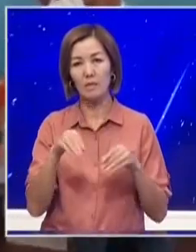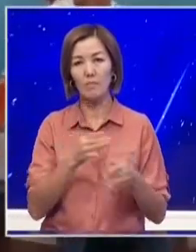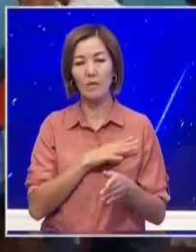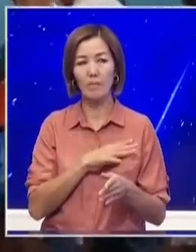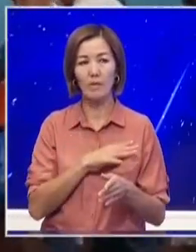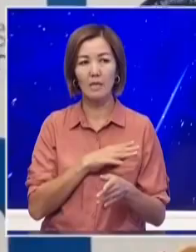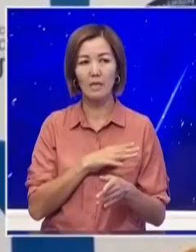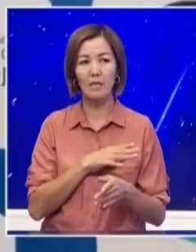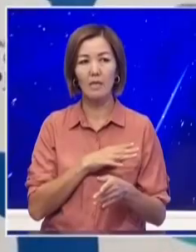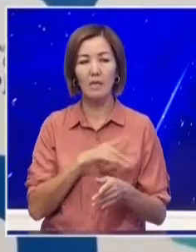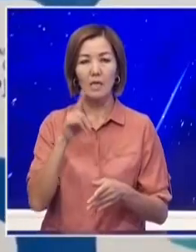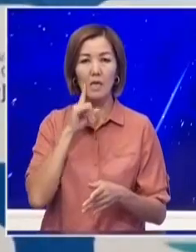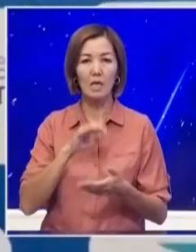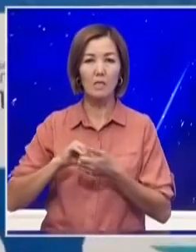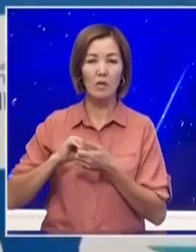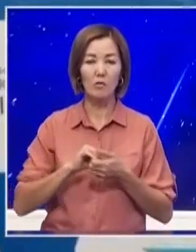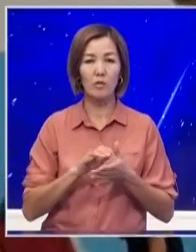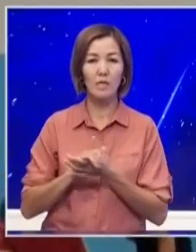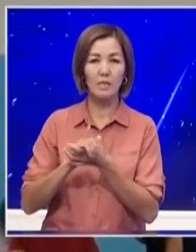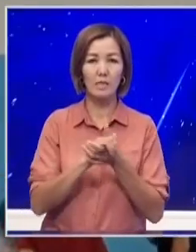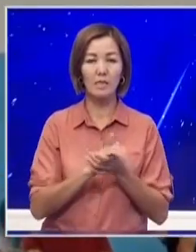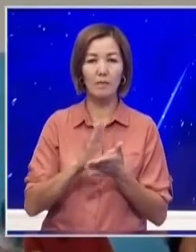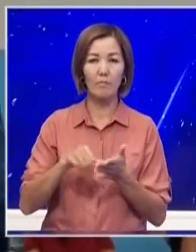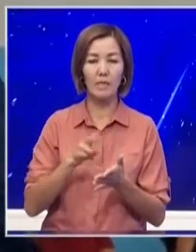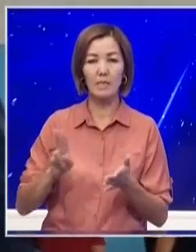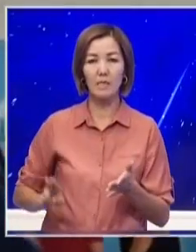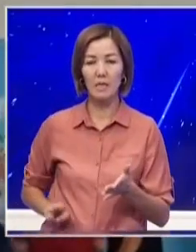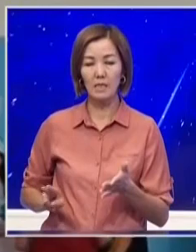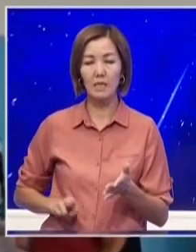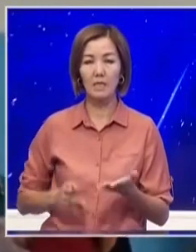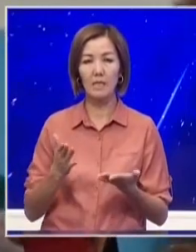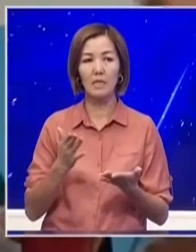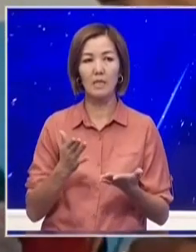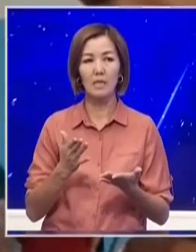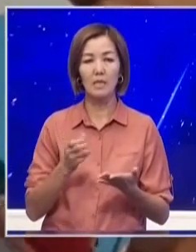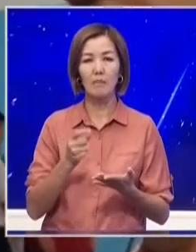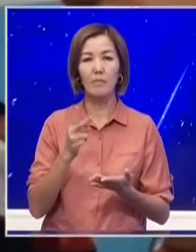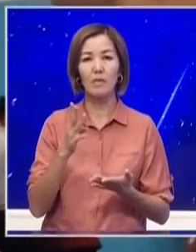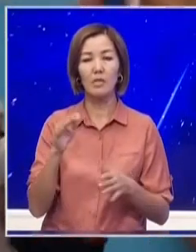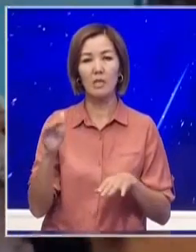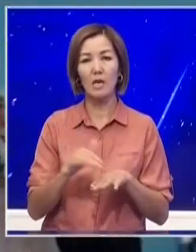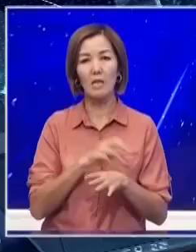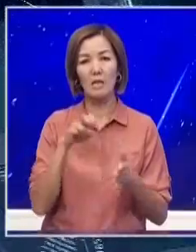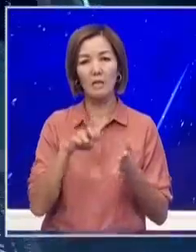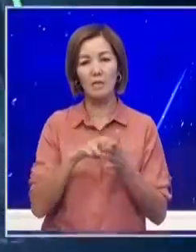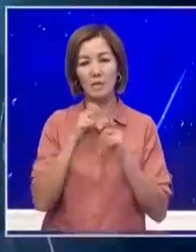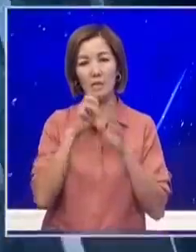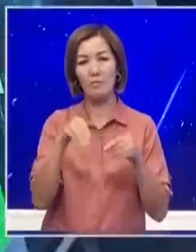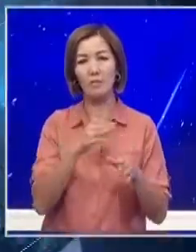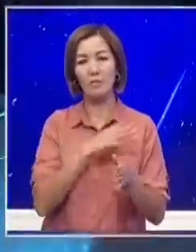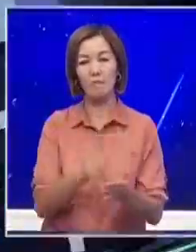марапатталды. Сонымен қатар Қазақ күресі ассоциациясының бас директоры Ерлан Есек Мырзаның атынан бірнеше адамға алғыс хат табысталды.